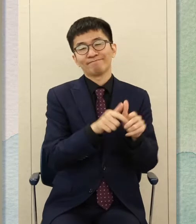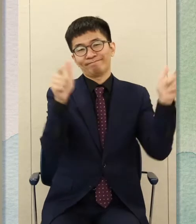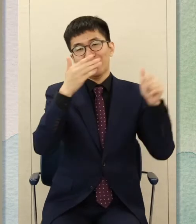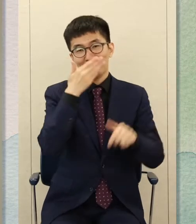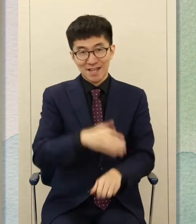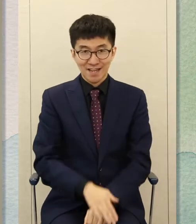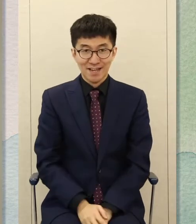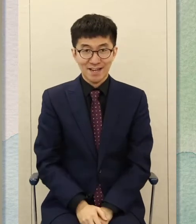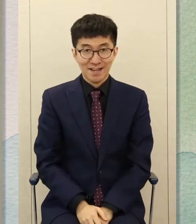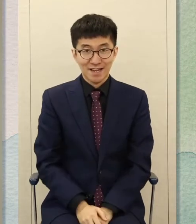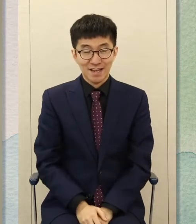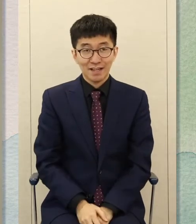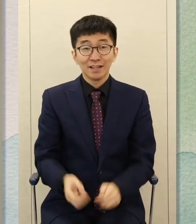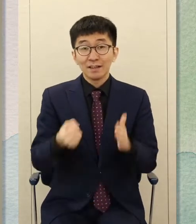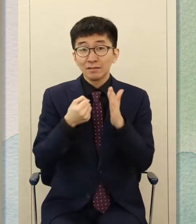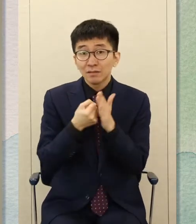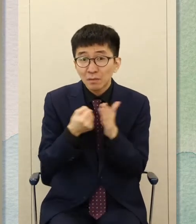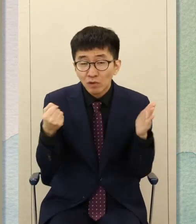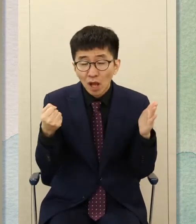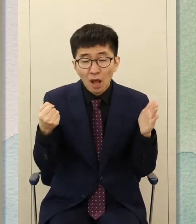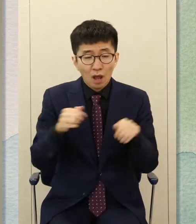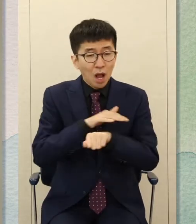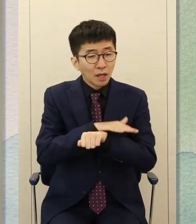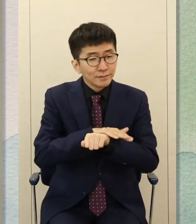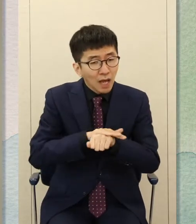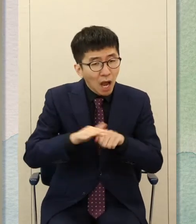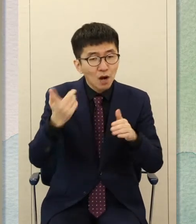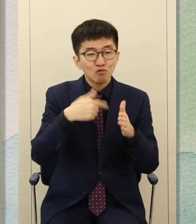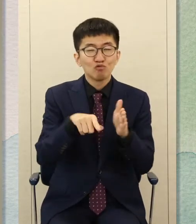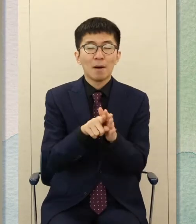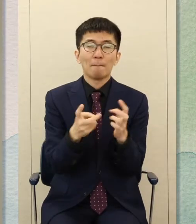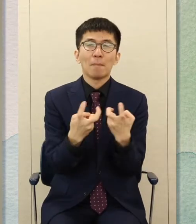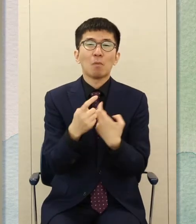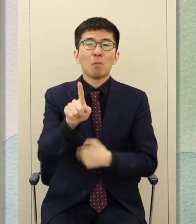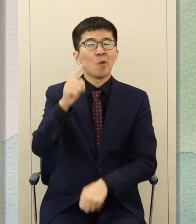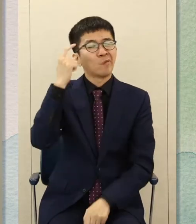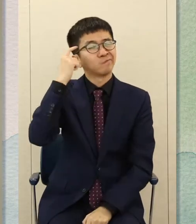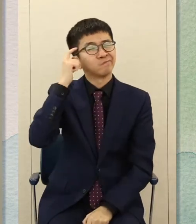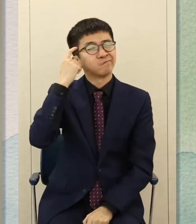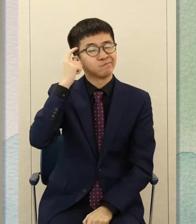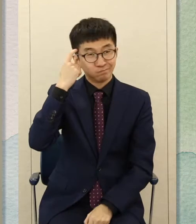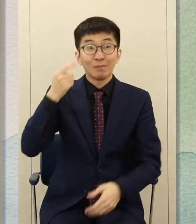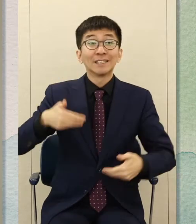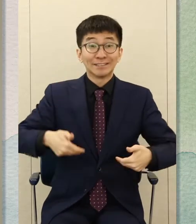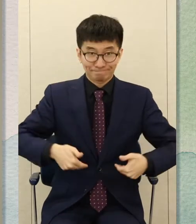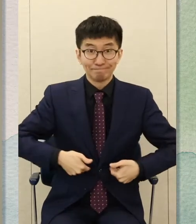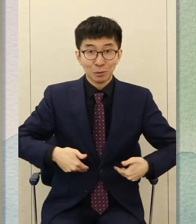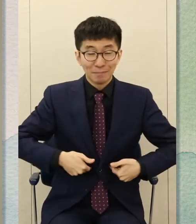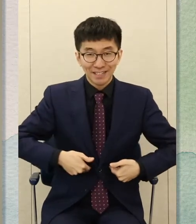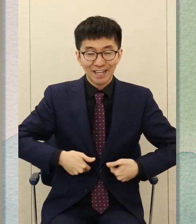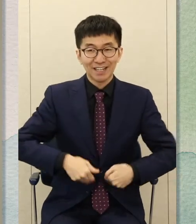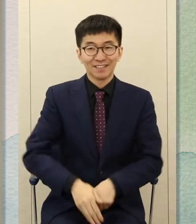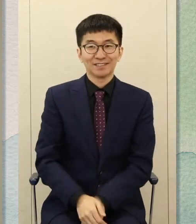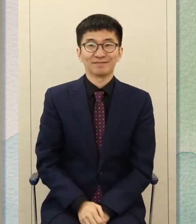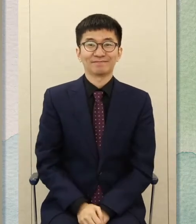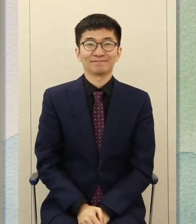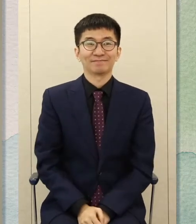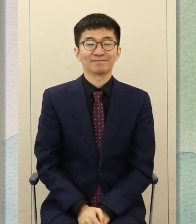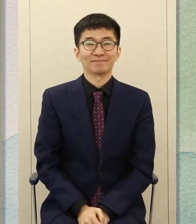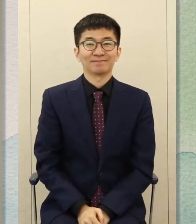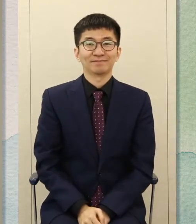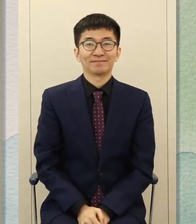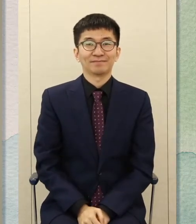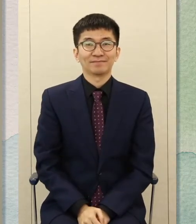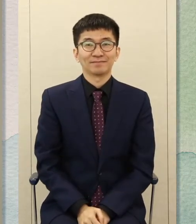어떻게 효율적으로 잘 해낼 수 있을까? 이게 저의 어떤 이